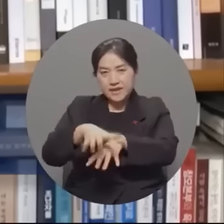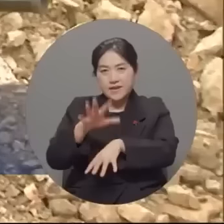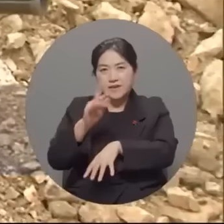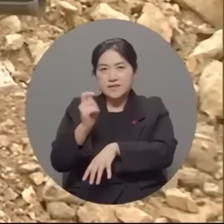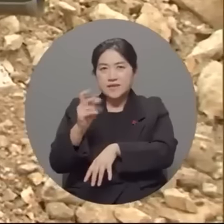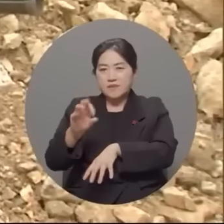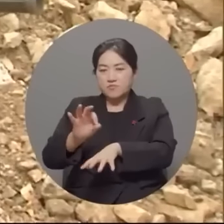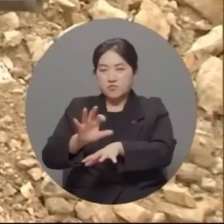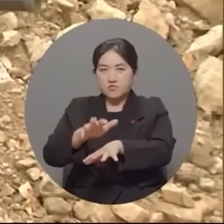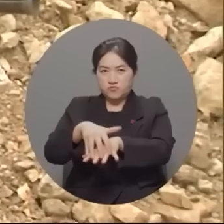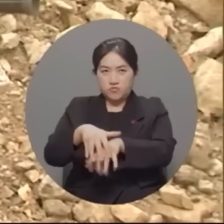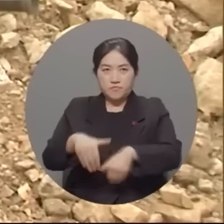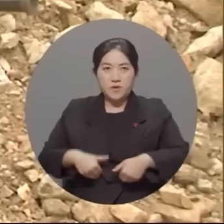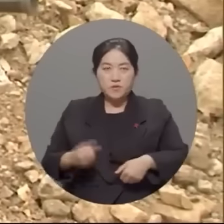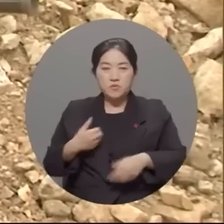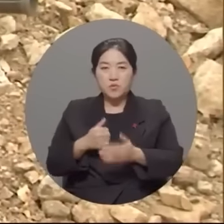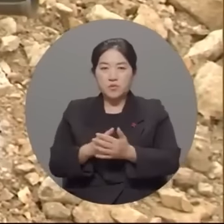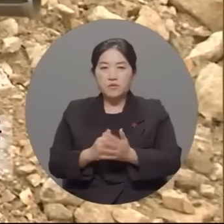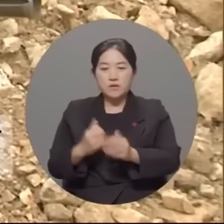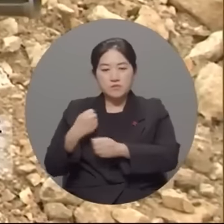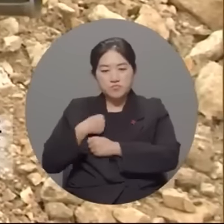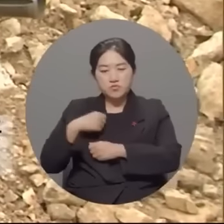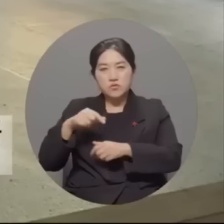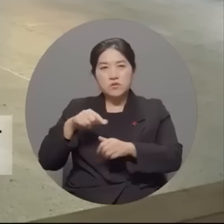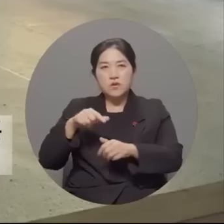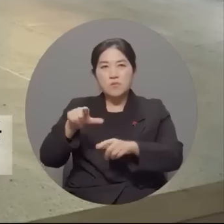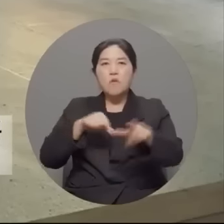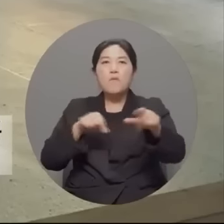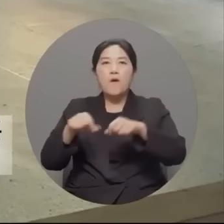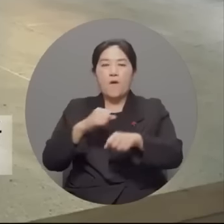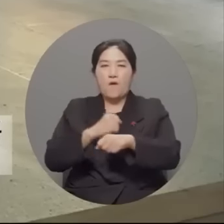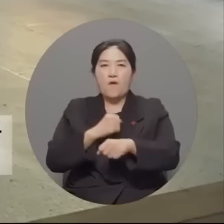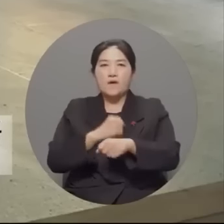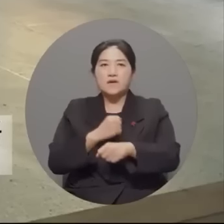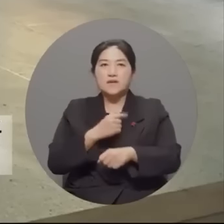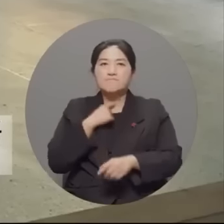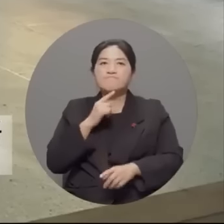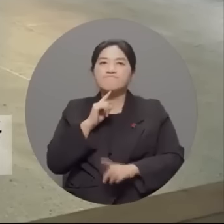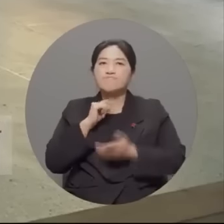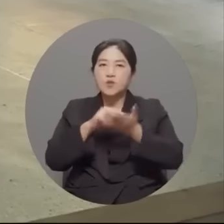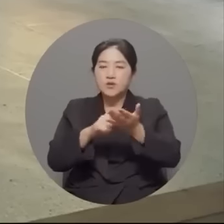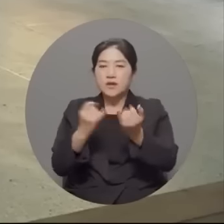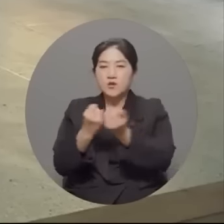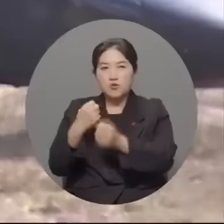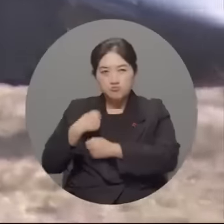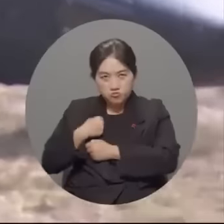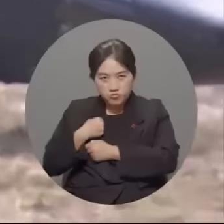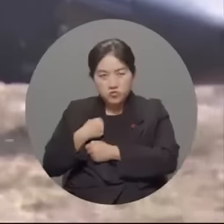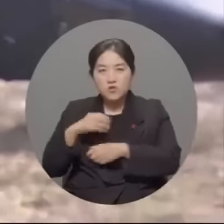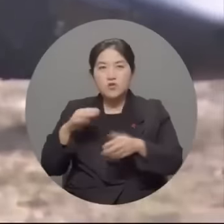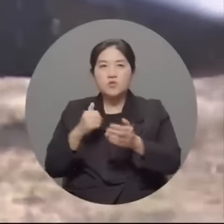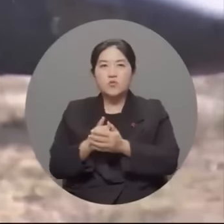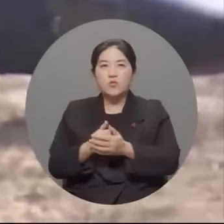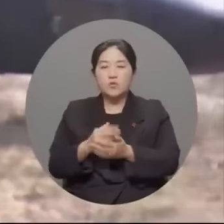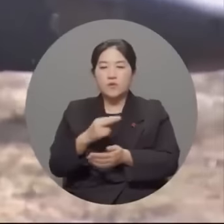구성해 여기에 모병제와 복무 기간 연장, 여군 인력 확충, 대체 복무 인정 등의 보다